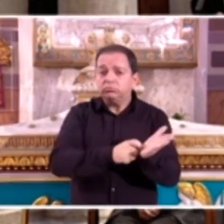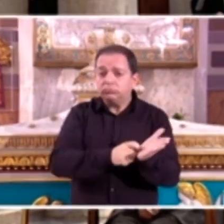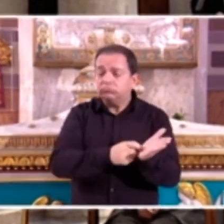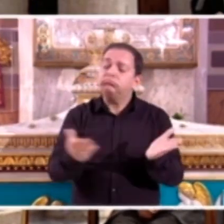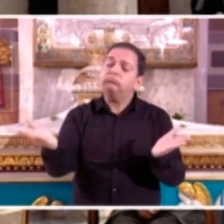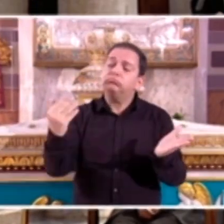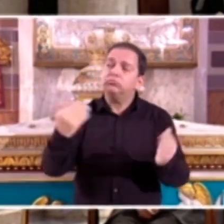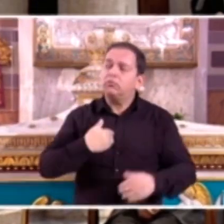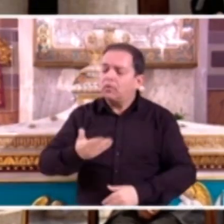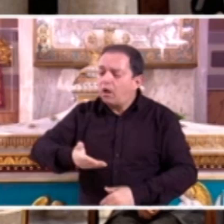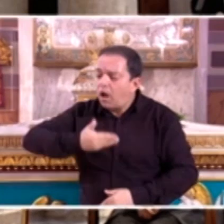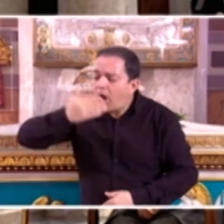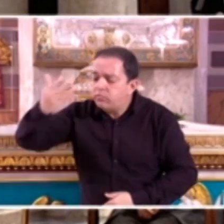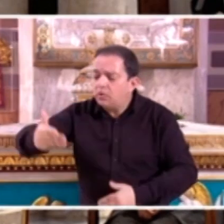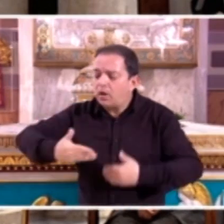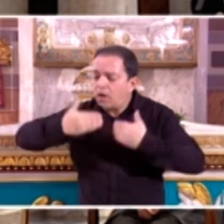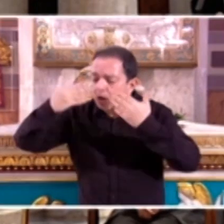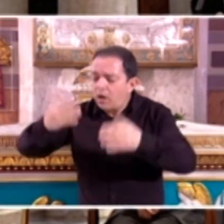βήματος του Χριστού